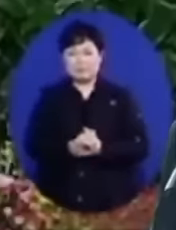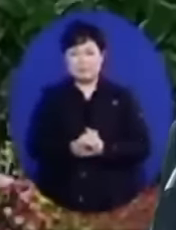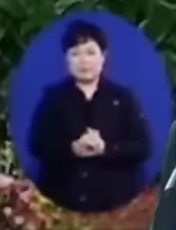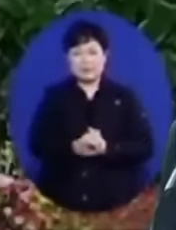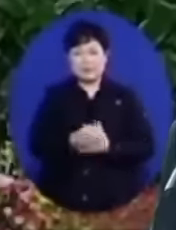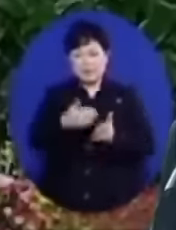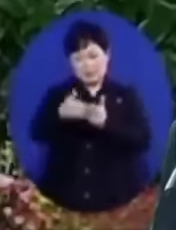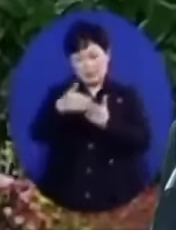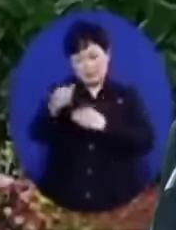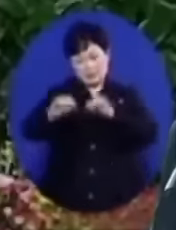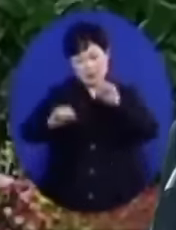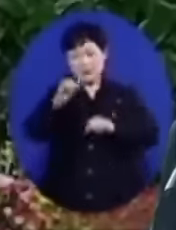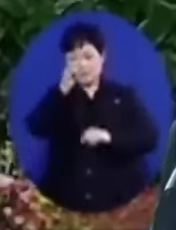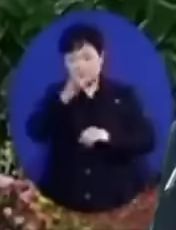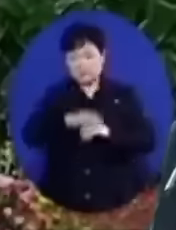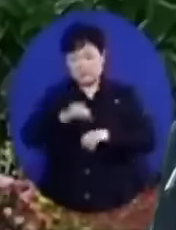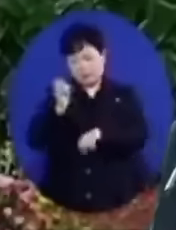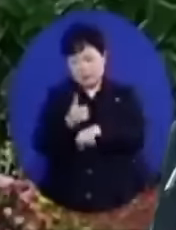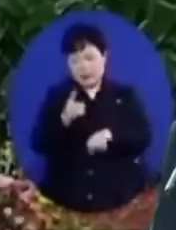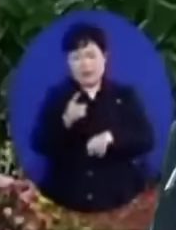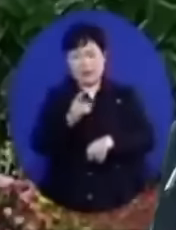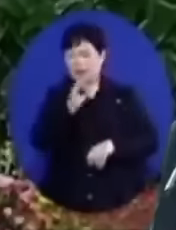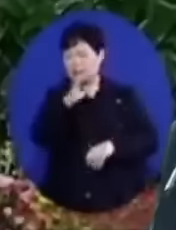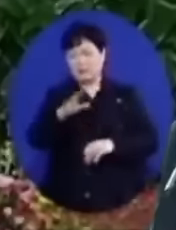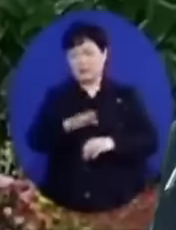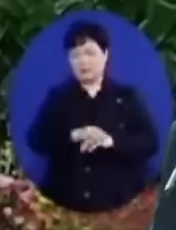행해야 하는 것입니다. 단번에 안 됩니다.